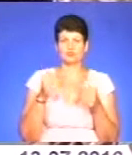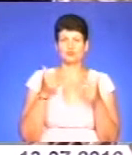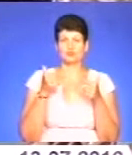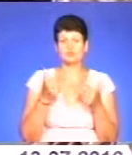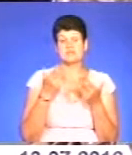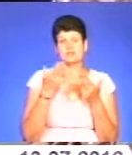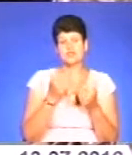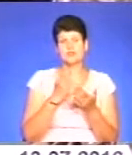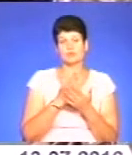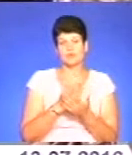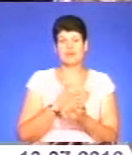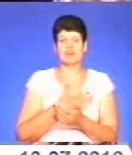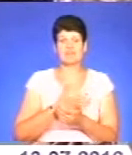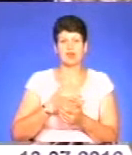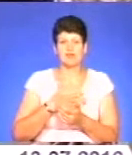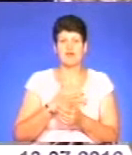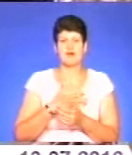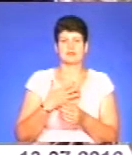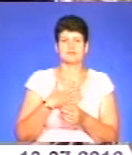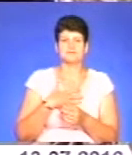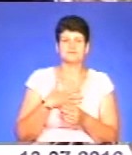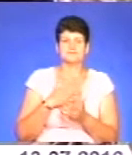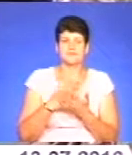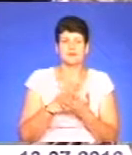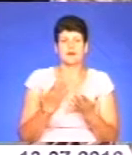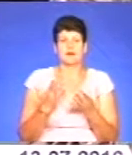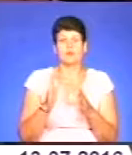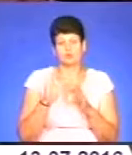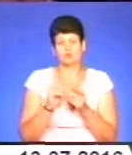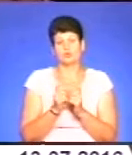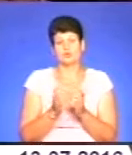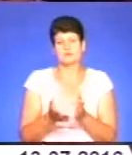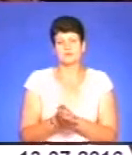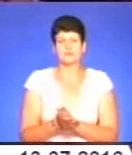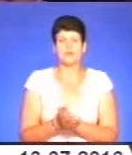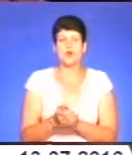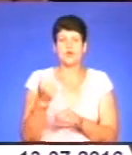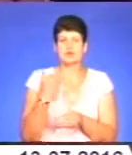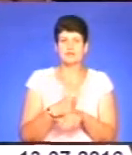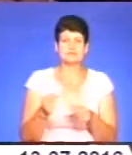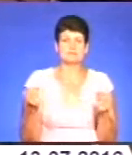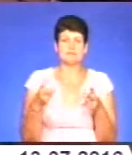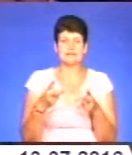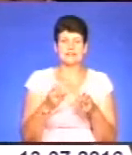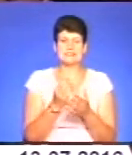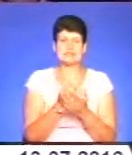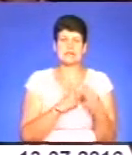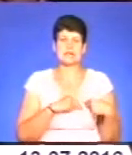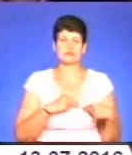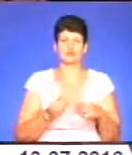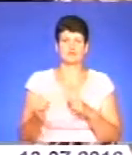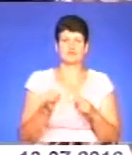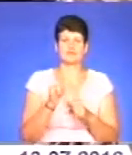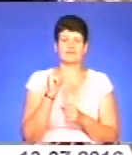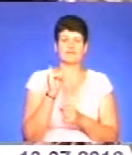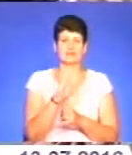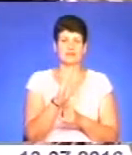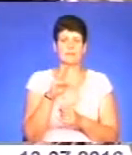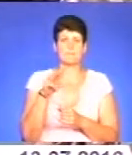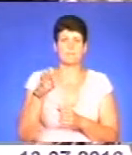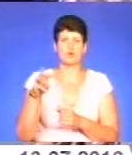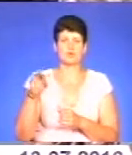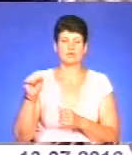є хвилювання і тривожність якась, ну ми будемо з нею боротися. Головний спеціаліст управління кадрового забезпечення Віра Мотилюк